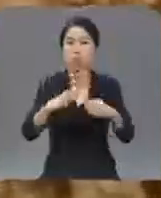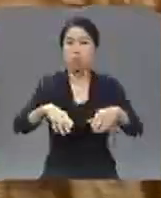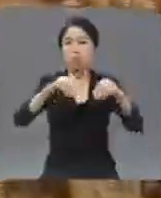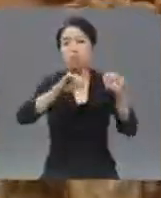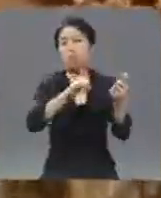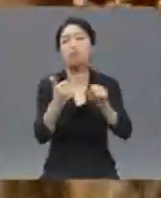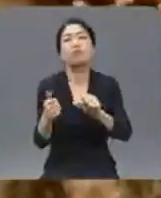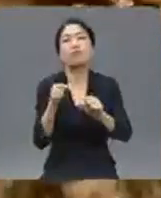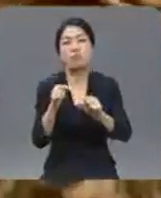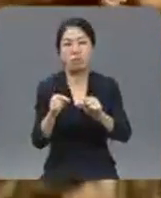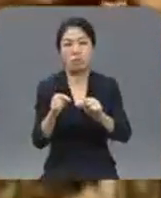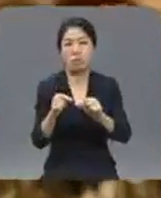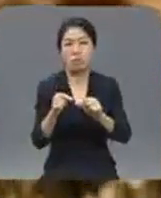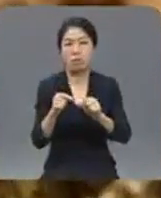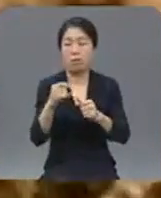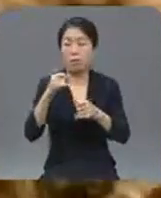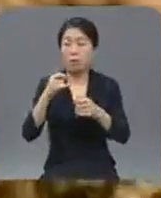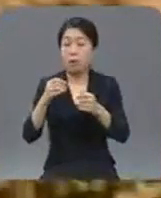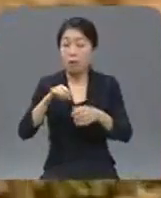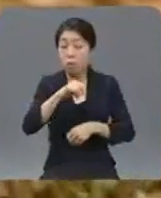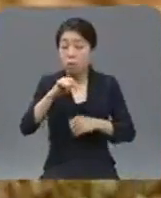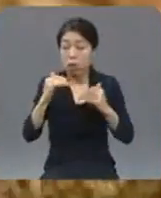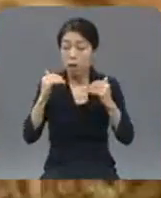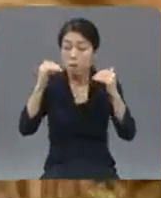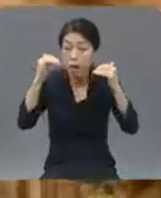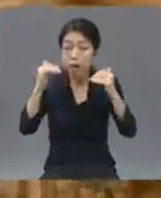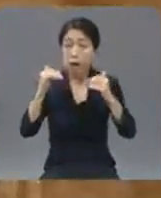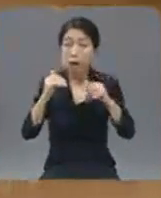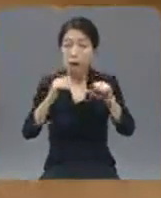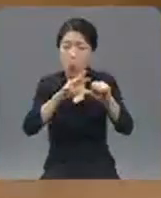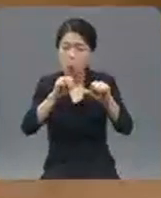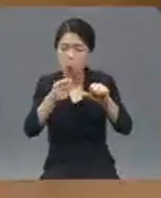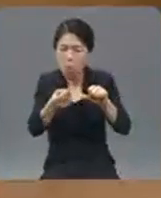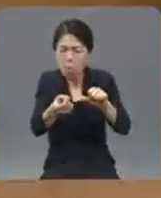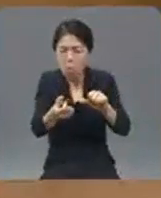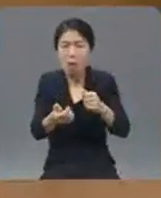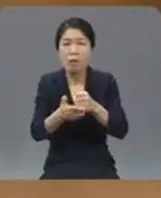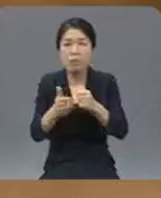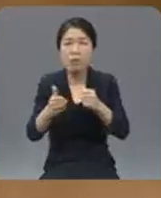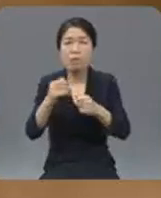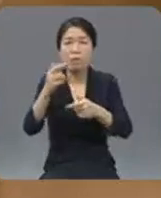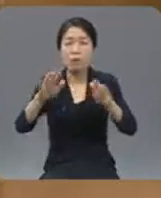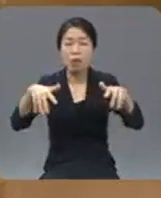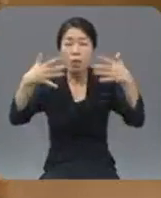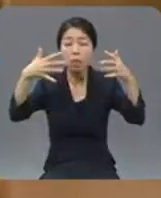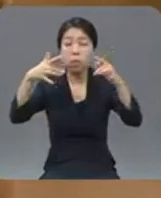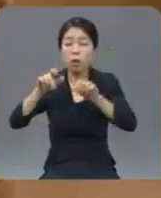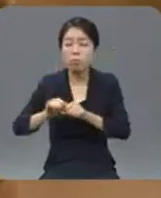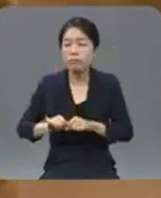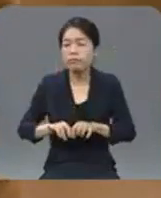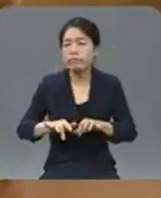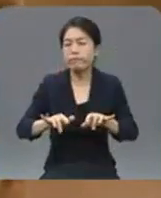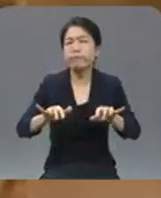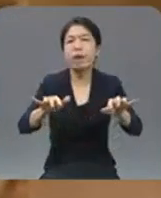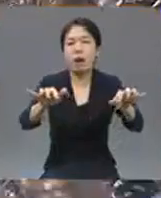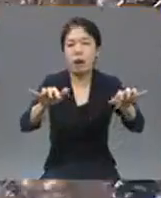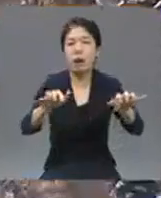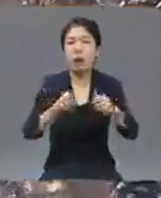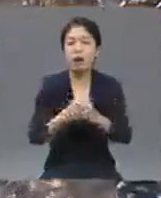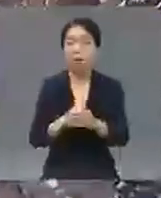다잘한 성충도 크기가 5mm 정도에 불과해 바람을 타고 먼 곳까지 확산합니다